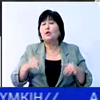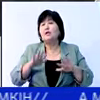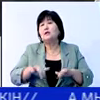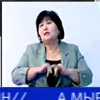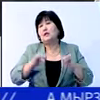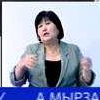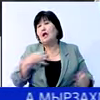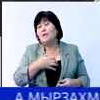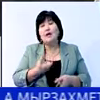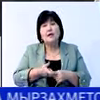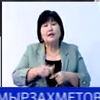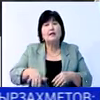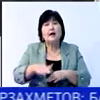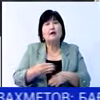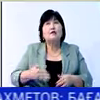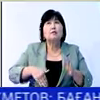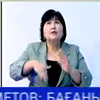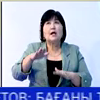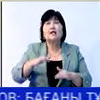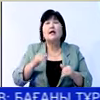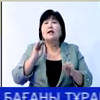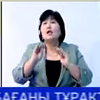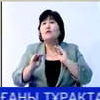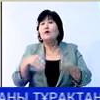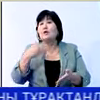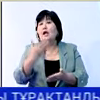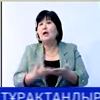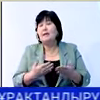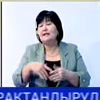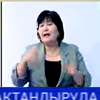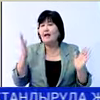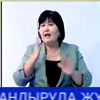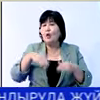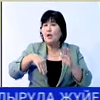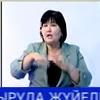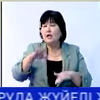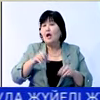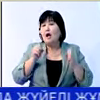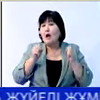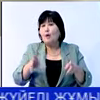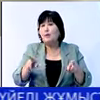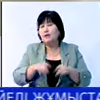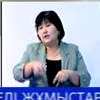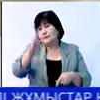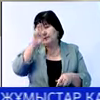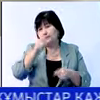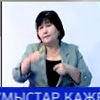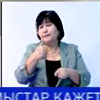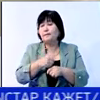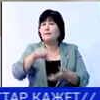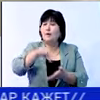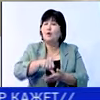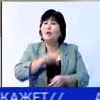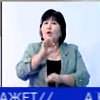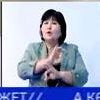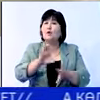маңызды. Халықтың тұрмыс деңгейін арттыру, инфрақұрылым мәселесі, экологияны жақсарту, қауіпсіздік және мемлекеттік басқару түйткілдеріне де